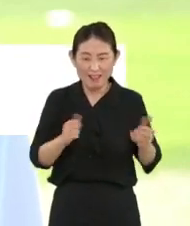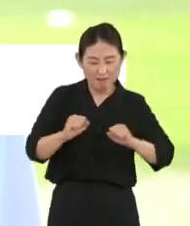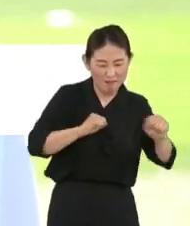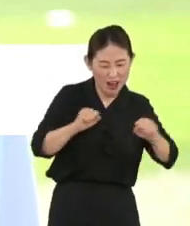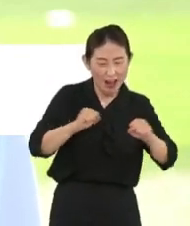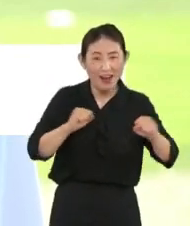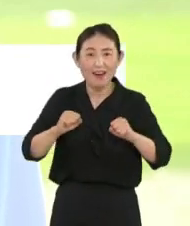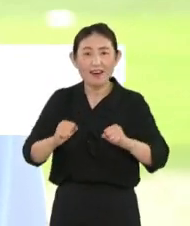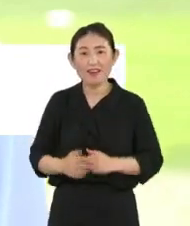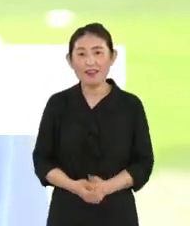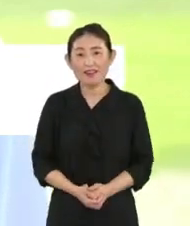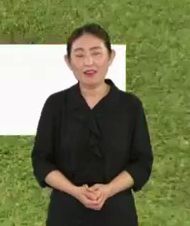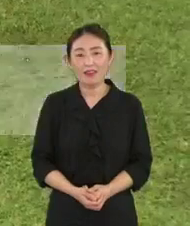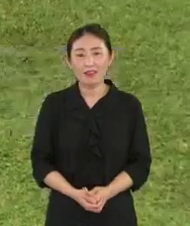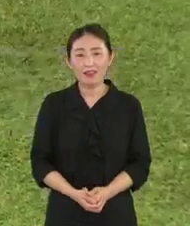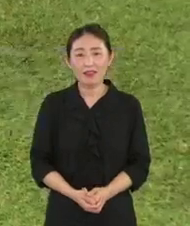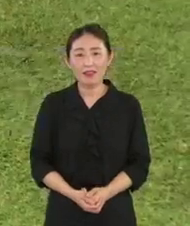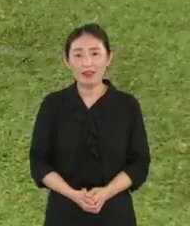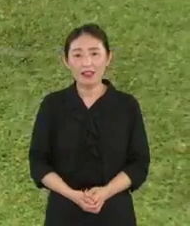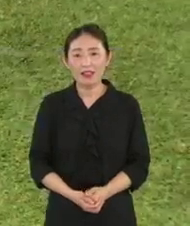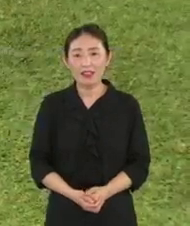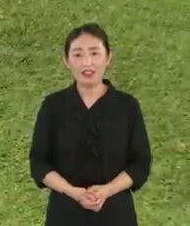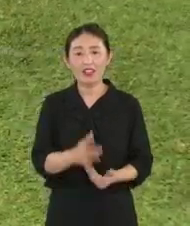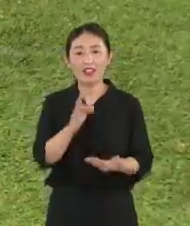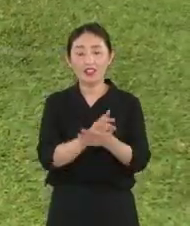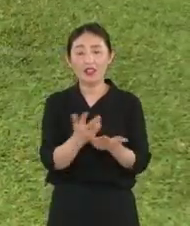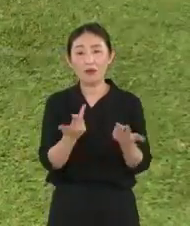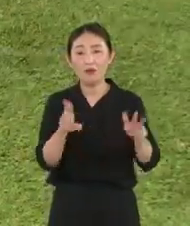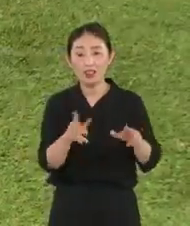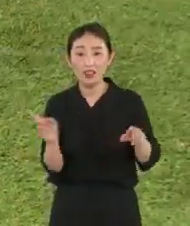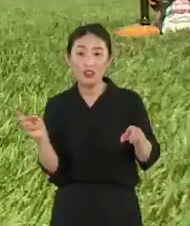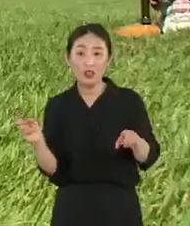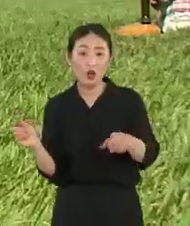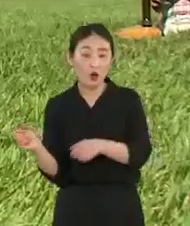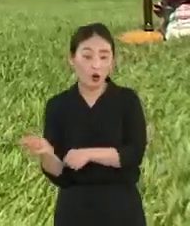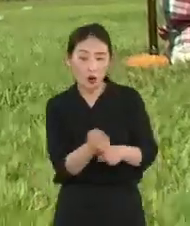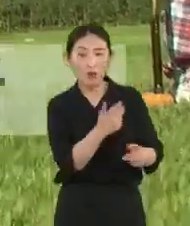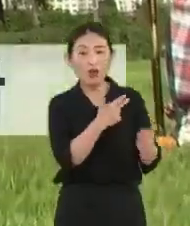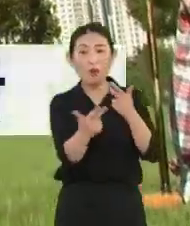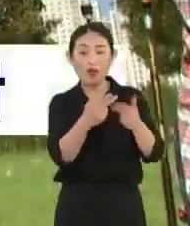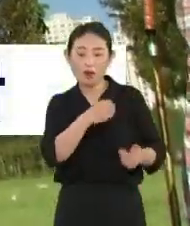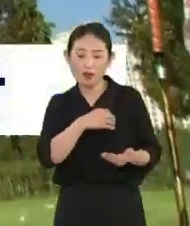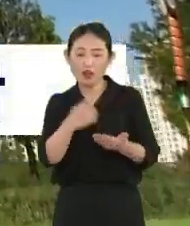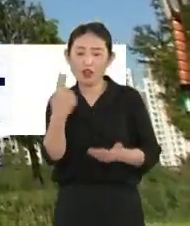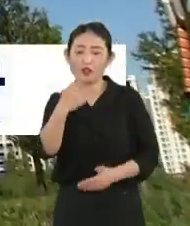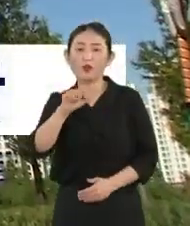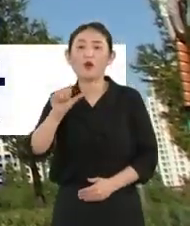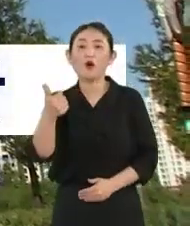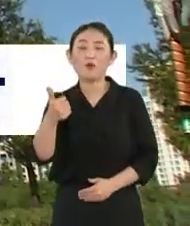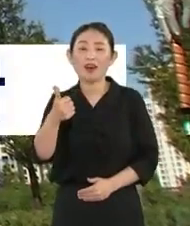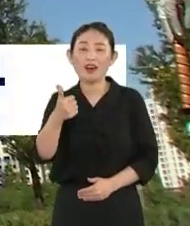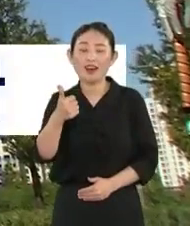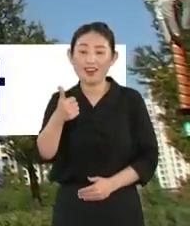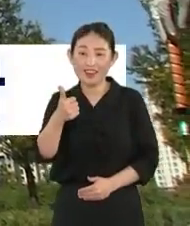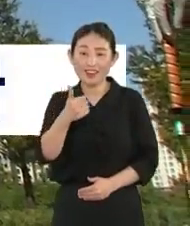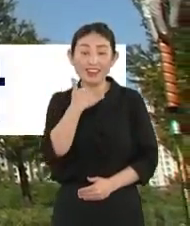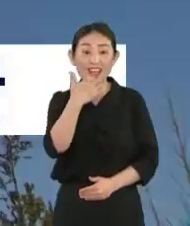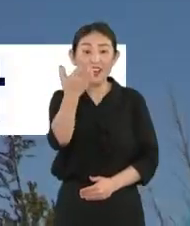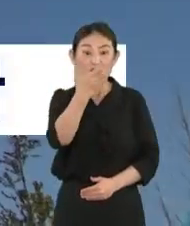임하고 있는데 편한 파크골프 앞에는 배우만 1500여명 구순 을 맞는 어르신이